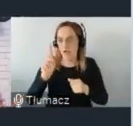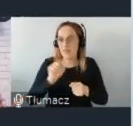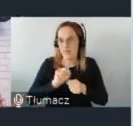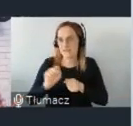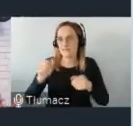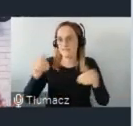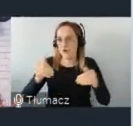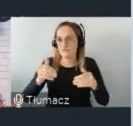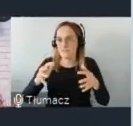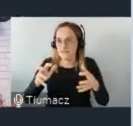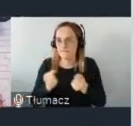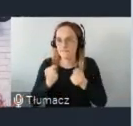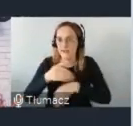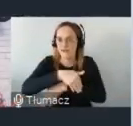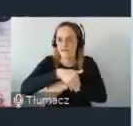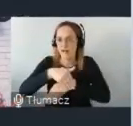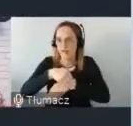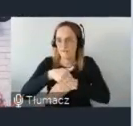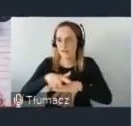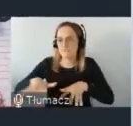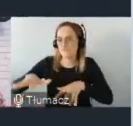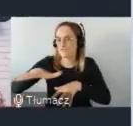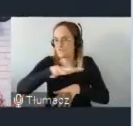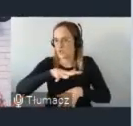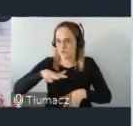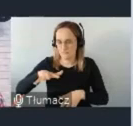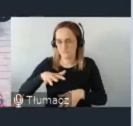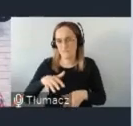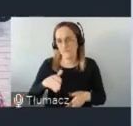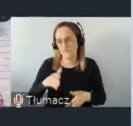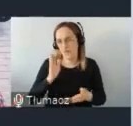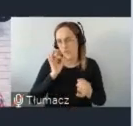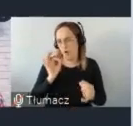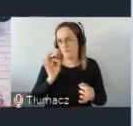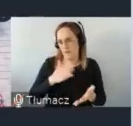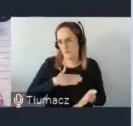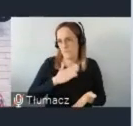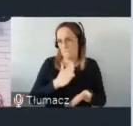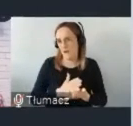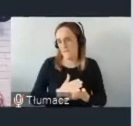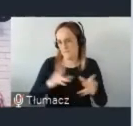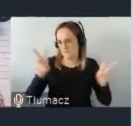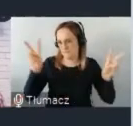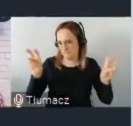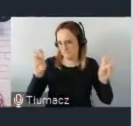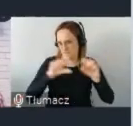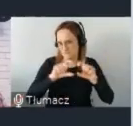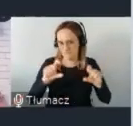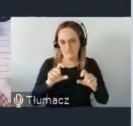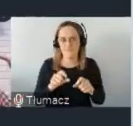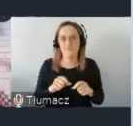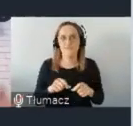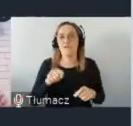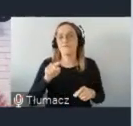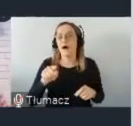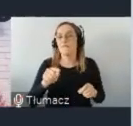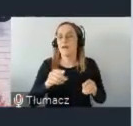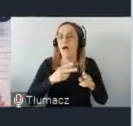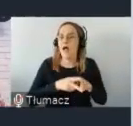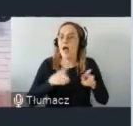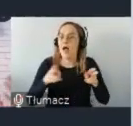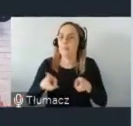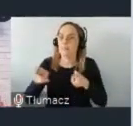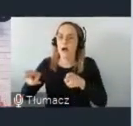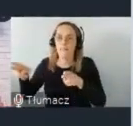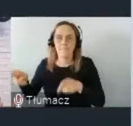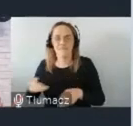granice przestrzeni. Dobra, to myślę, że mamy już definicję za sobą. Ten slajd miał się pojawiać etapami.